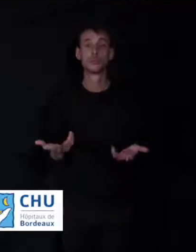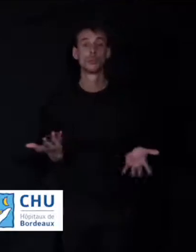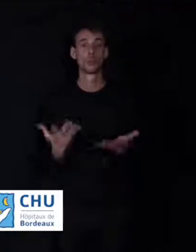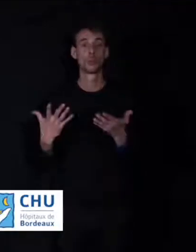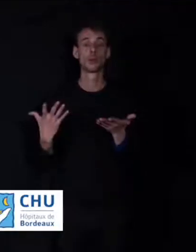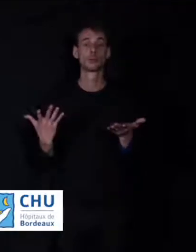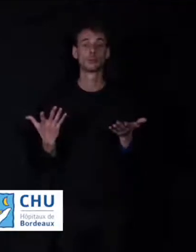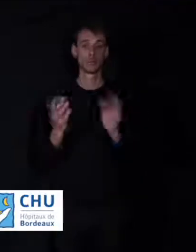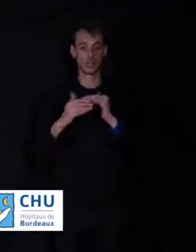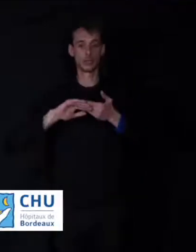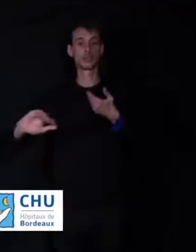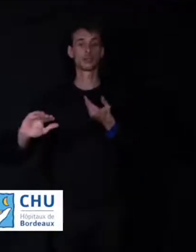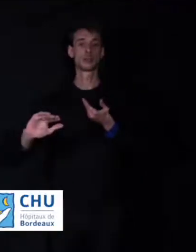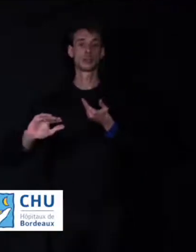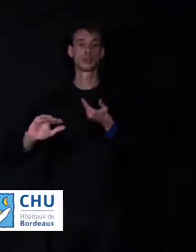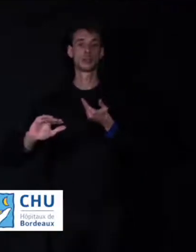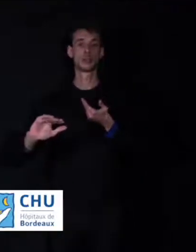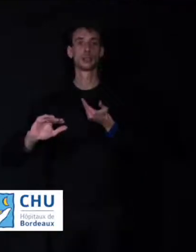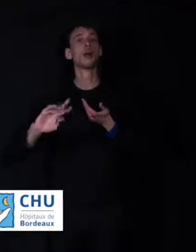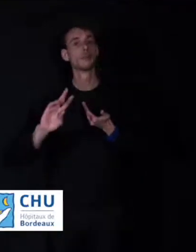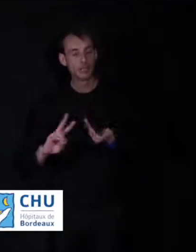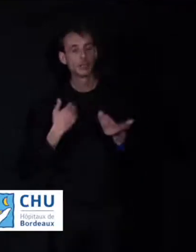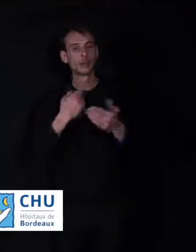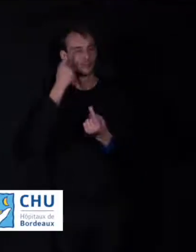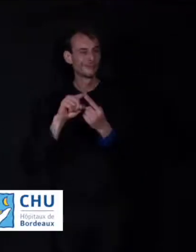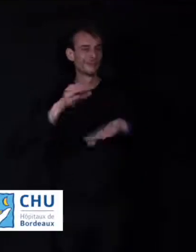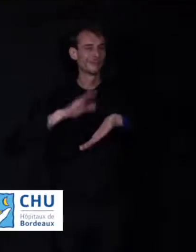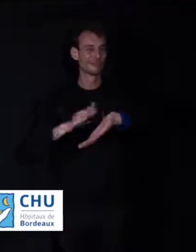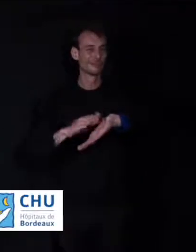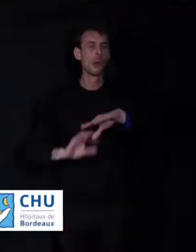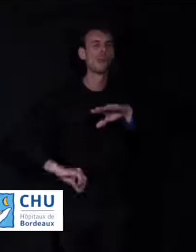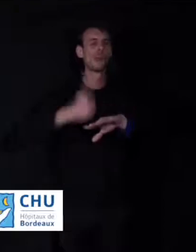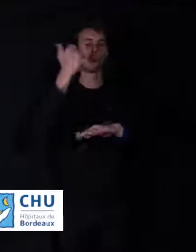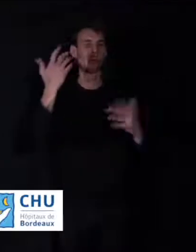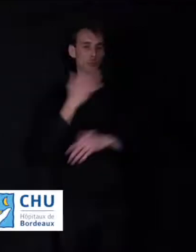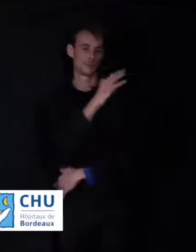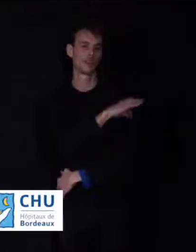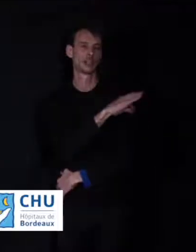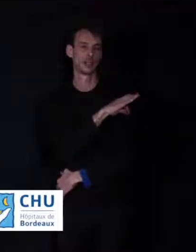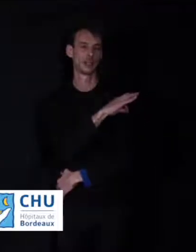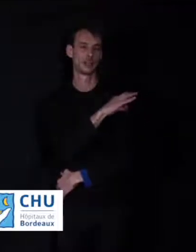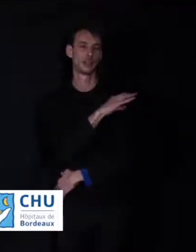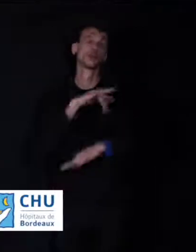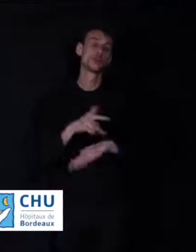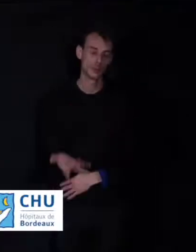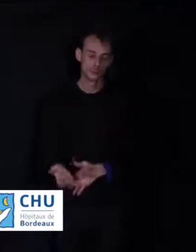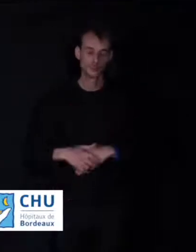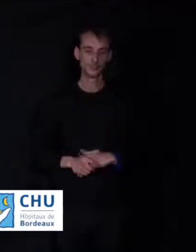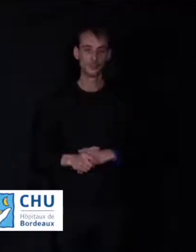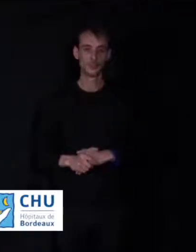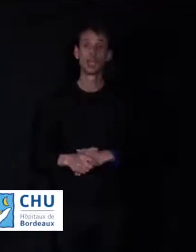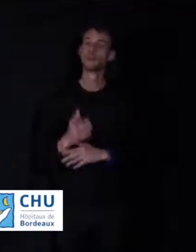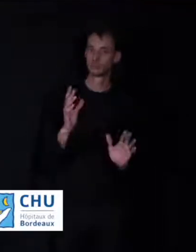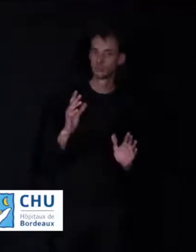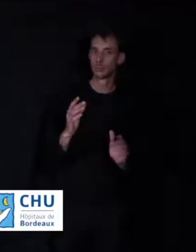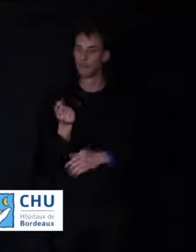de la prévention reste le vaccin ou la vaccination. Alors, les vaccins ont des caractéristiques spécifiques par rapport à